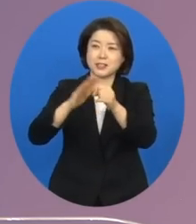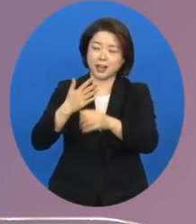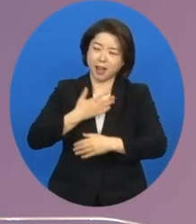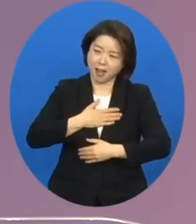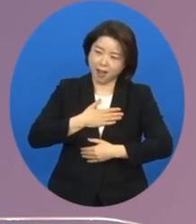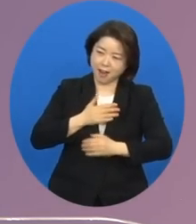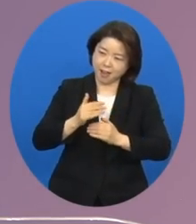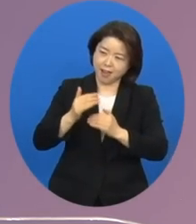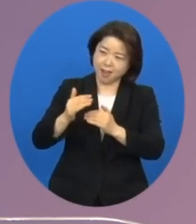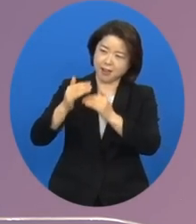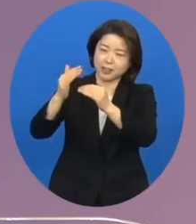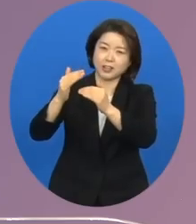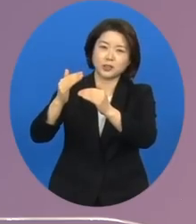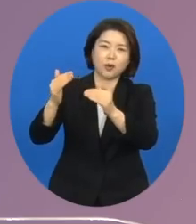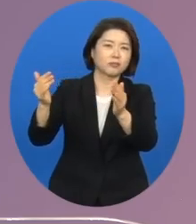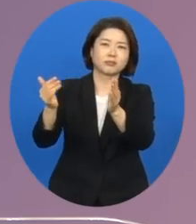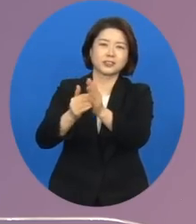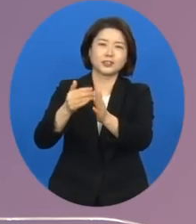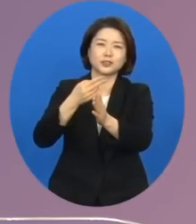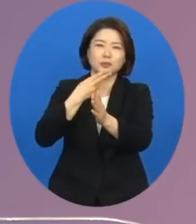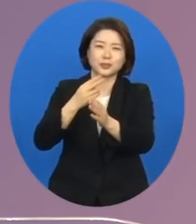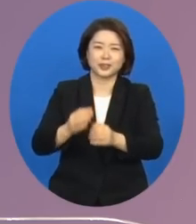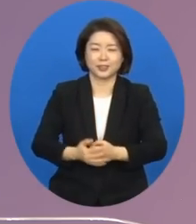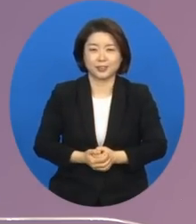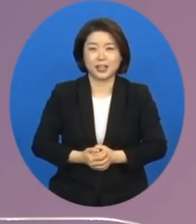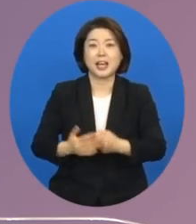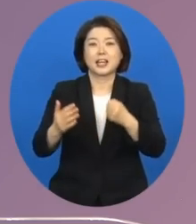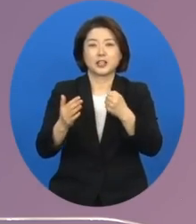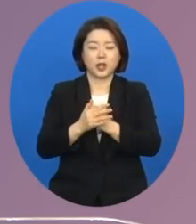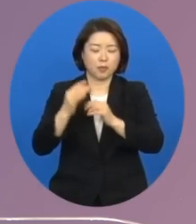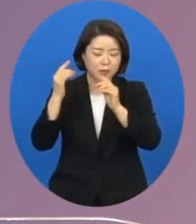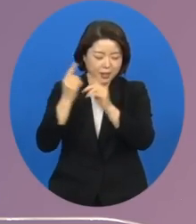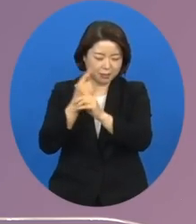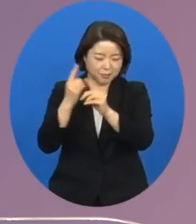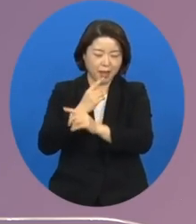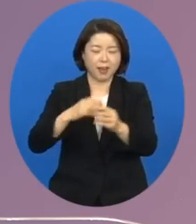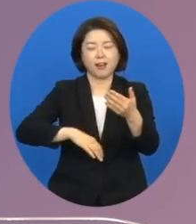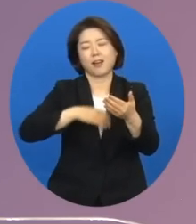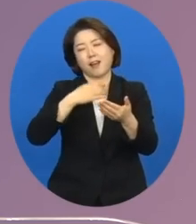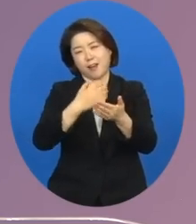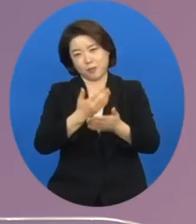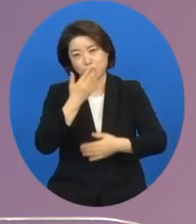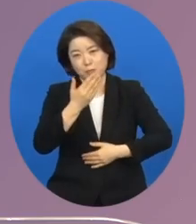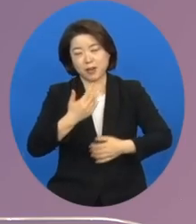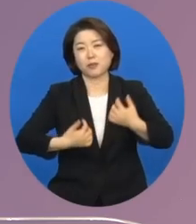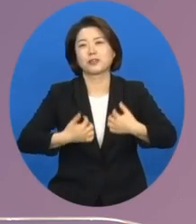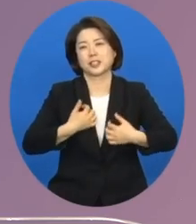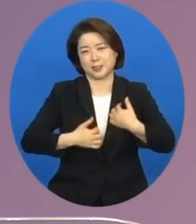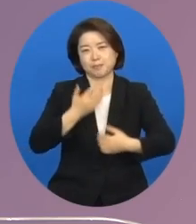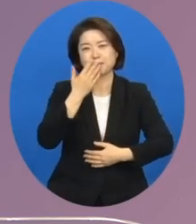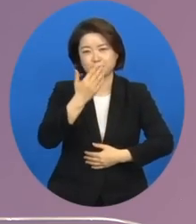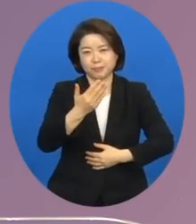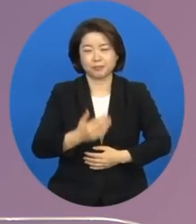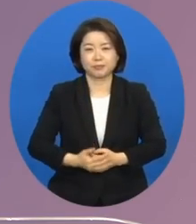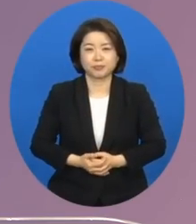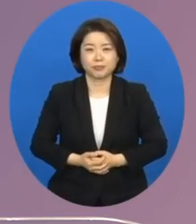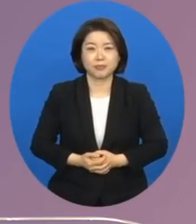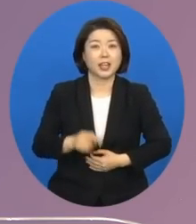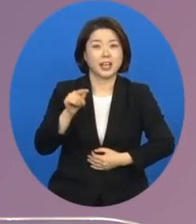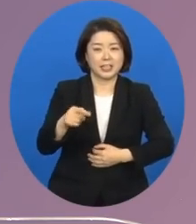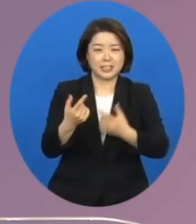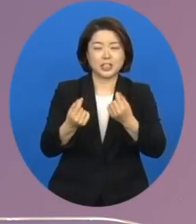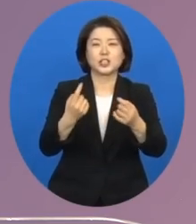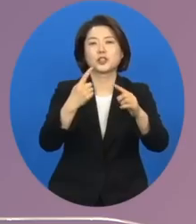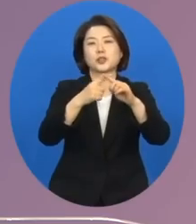데는 끝이 없는 것이죠 그러니 매일이 감격이고 기쁨인 것입니다 바로 이런